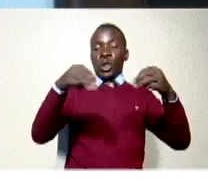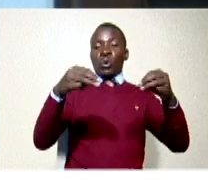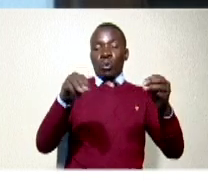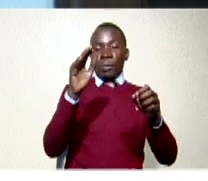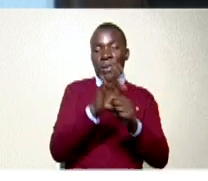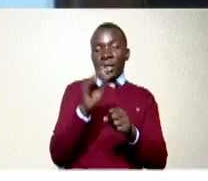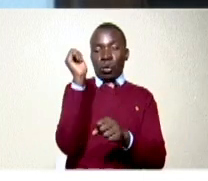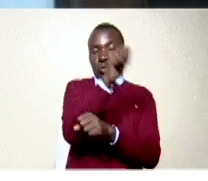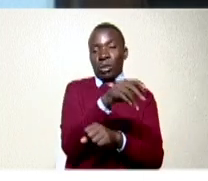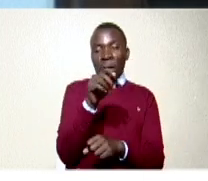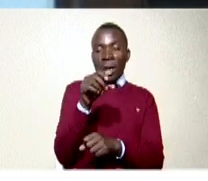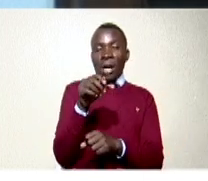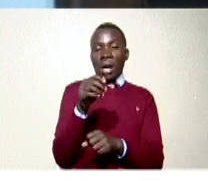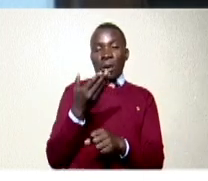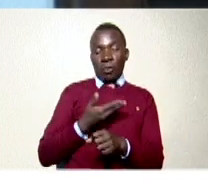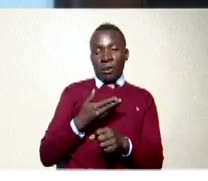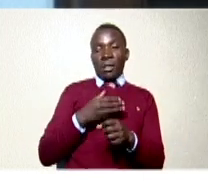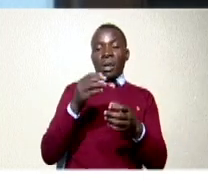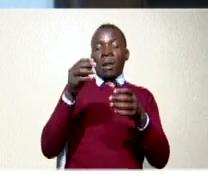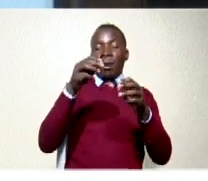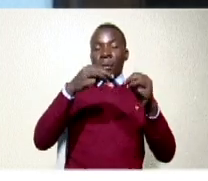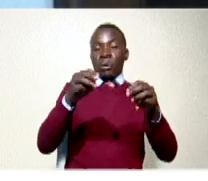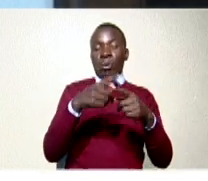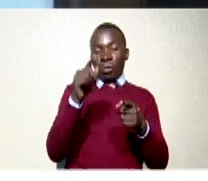hanze uko amadovize tuyakura hanze ibyo rero bituma